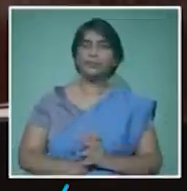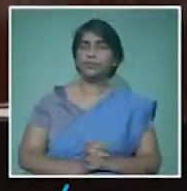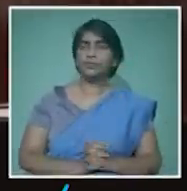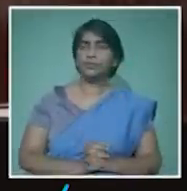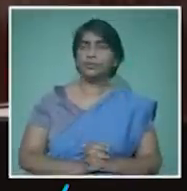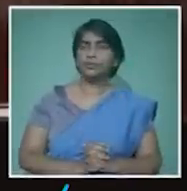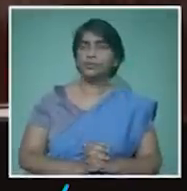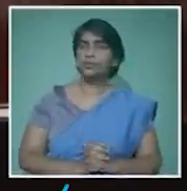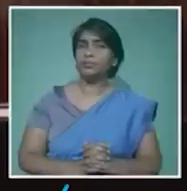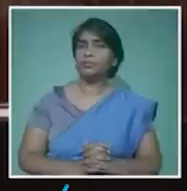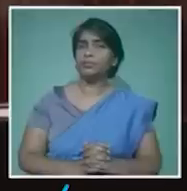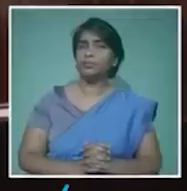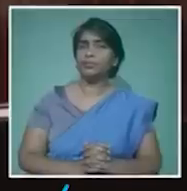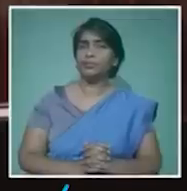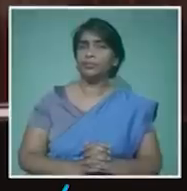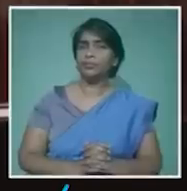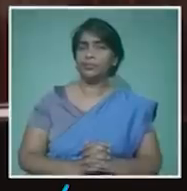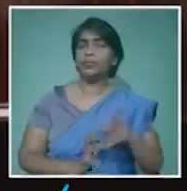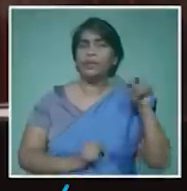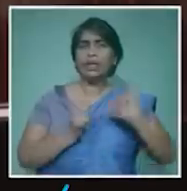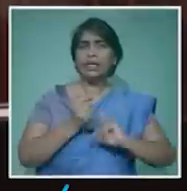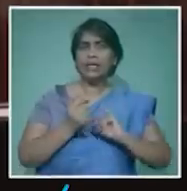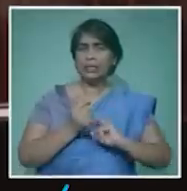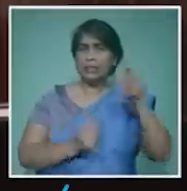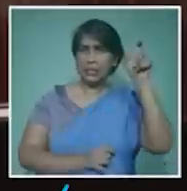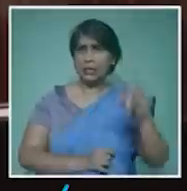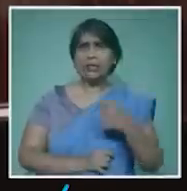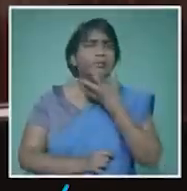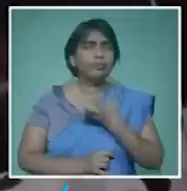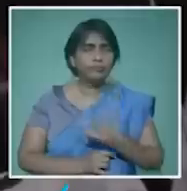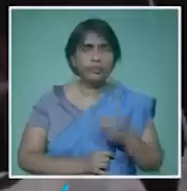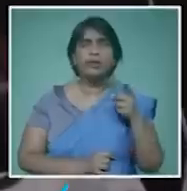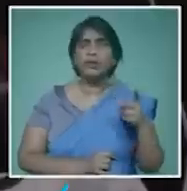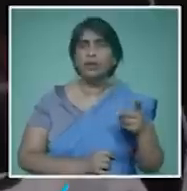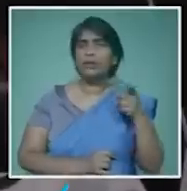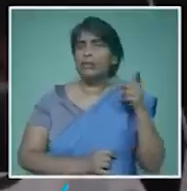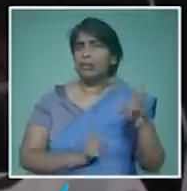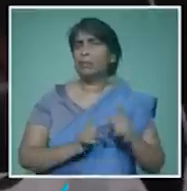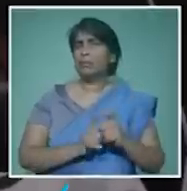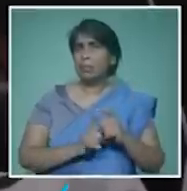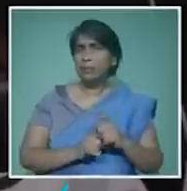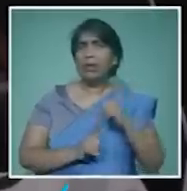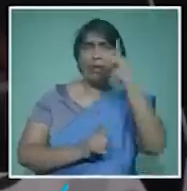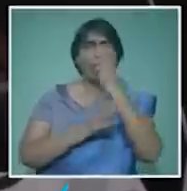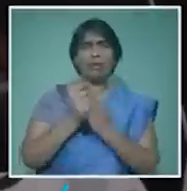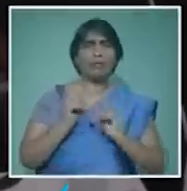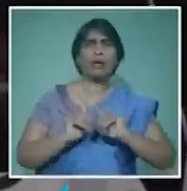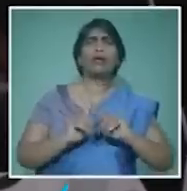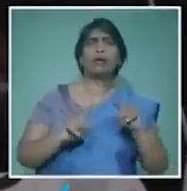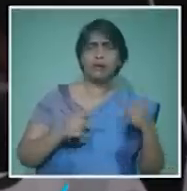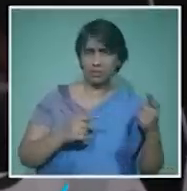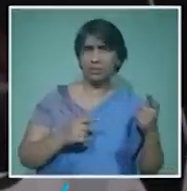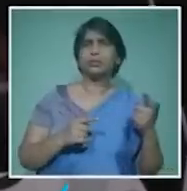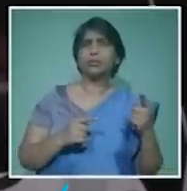මේක ඔය තමයි කතාව අවසන්. සේපාල අමරසිංහ කියන සුදු රැවුල්කාරයා ඔය රැඩිකල් අනාගමික ඔය ගරු